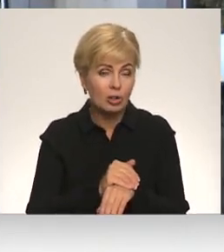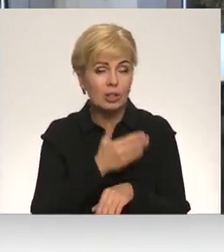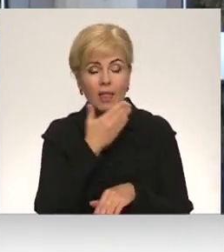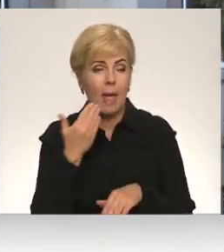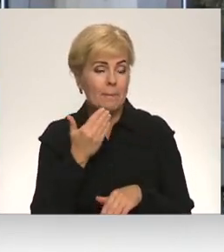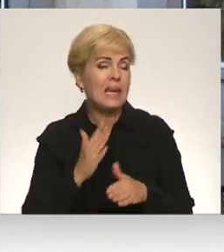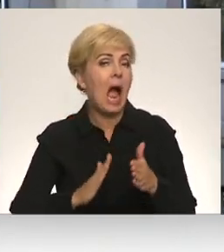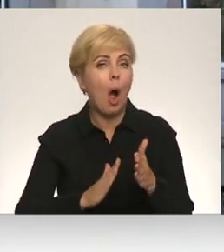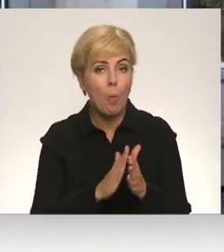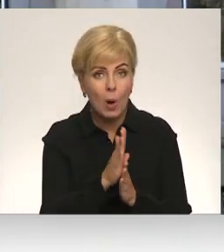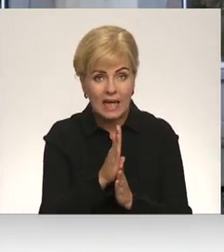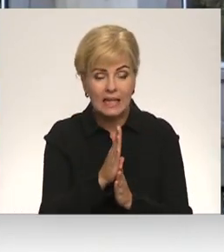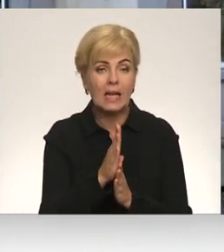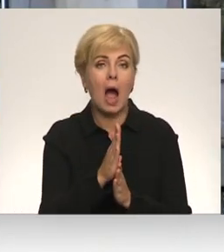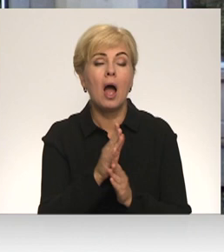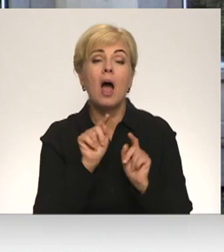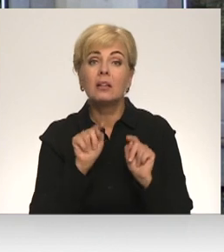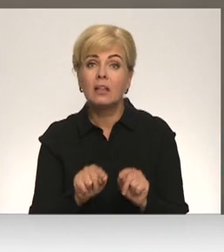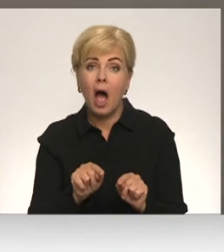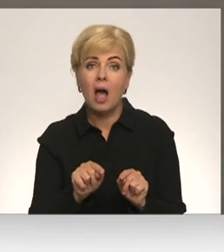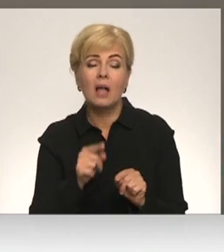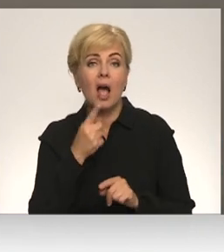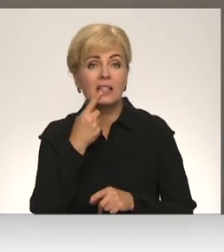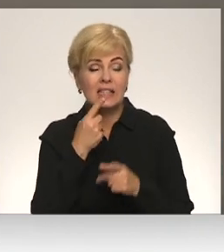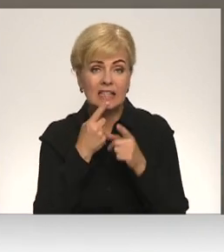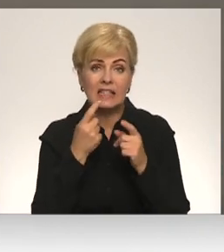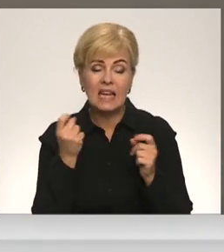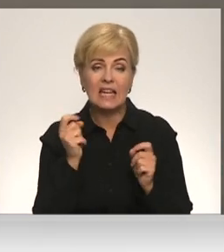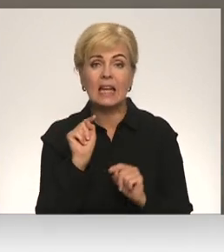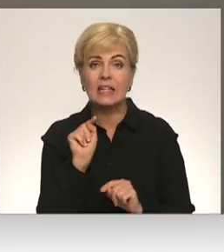neauglīga un tajā ziņā, ka